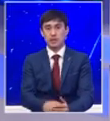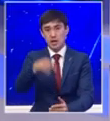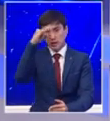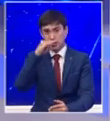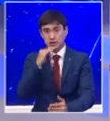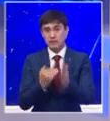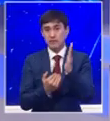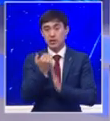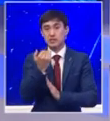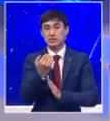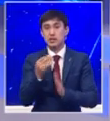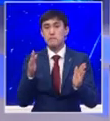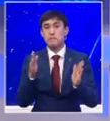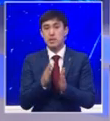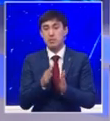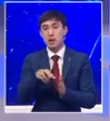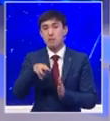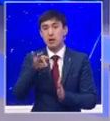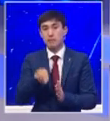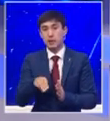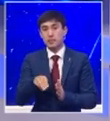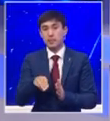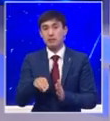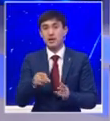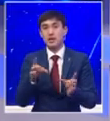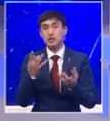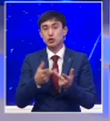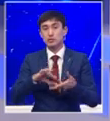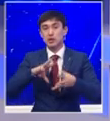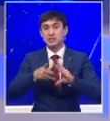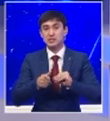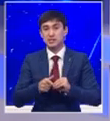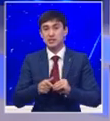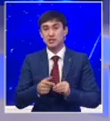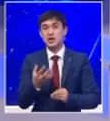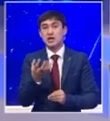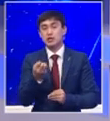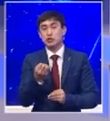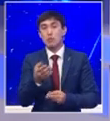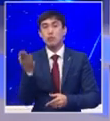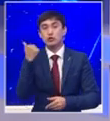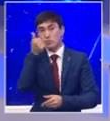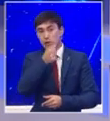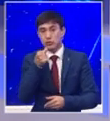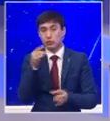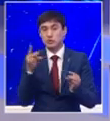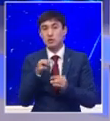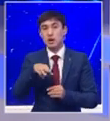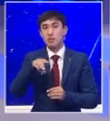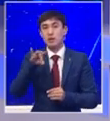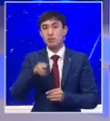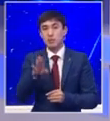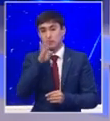В Казахстане выросли ставки минимальной заработной платы, месячного расчетного показателя и не только. Если в прошлом году размер